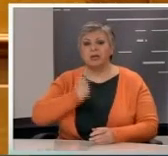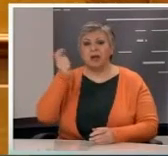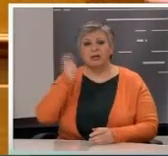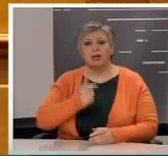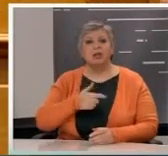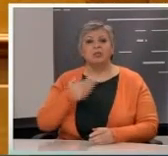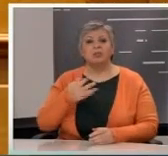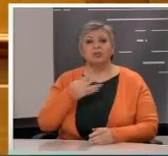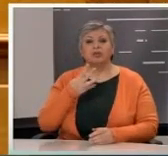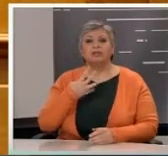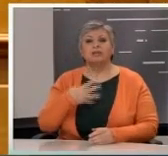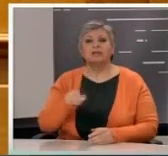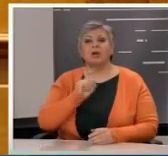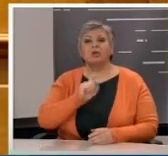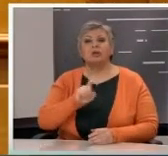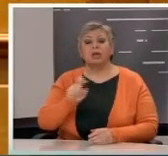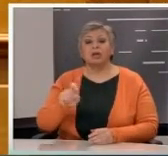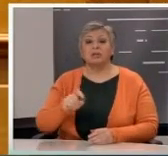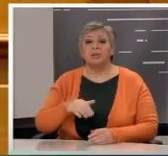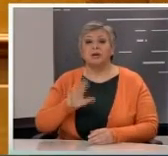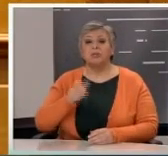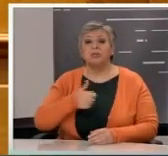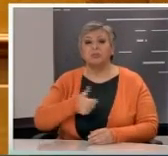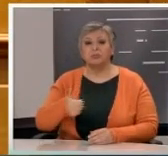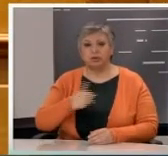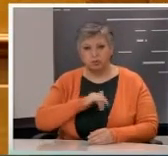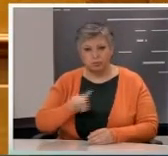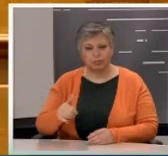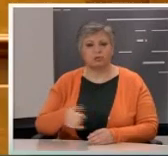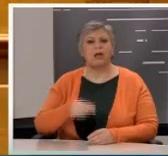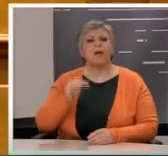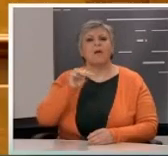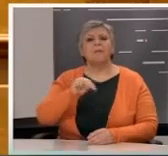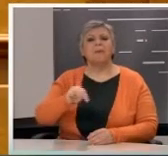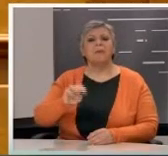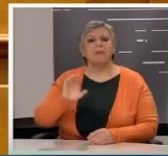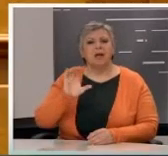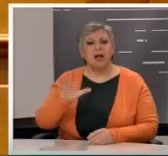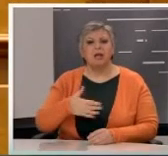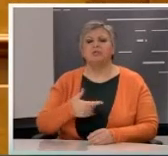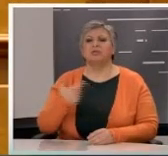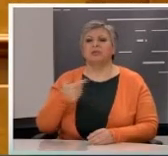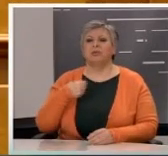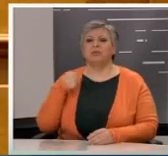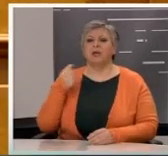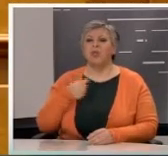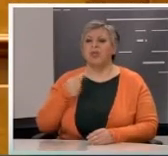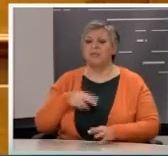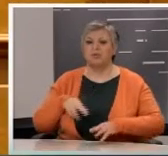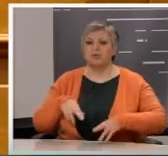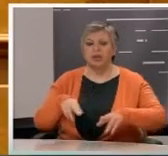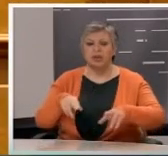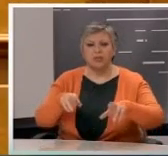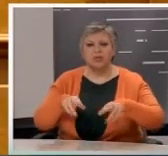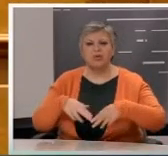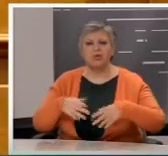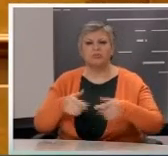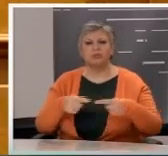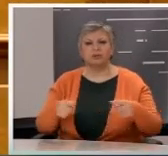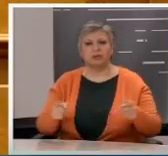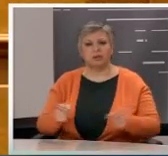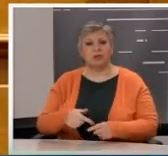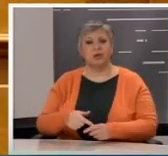οποία μάλλον θα καταλήξουν στα αζήτητα, τα θαλασσοδάνεια των μέσων μαζικής ενημέρωσης, οι μίζες στα δημόσια έργα, οι καταδικασμένοι και